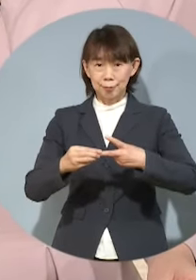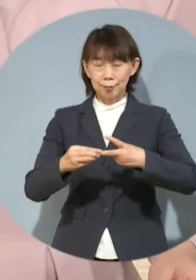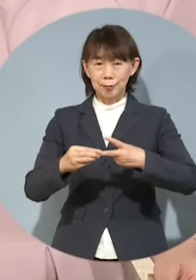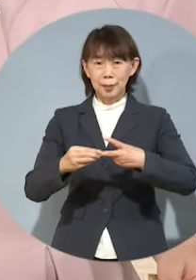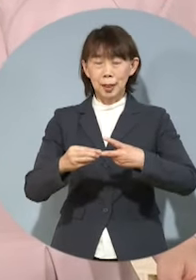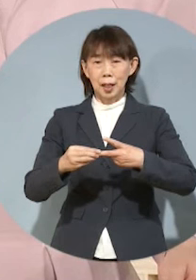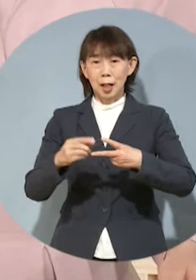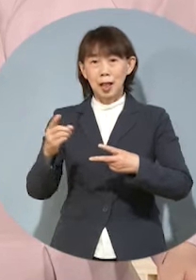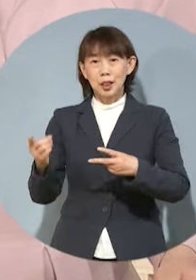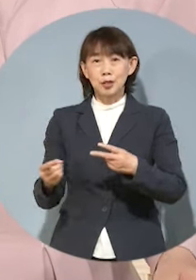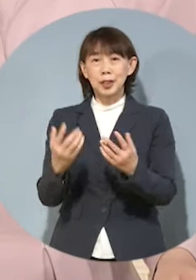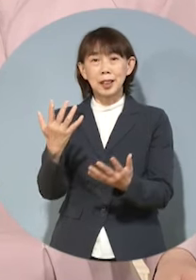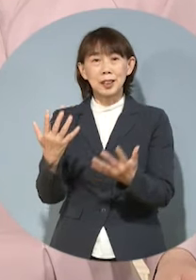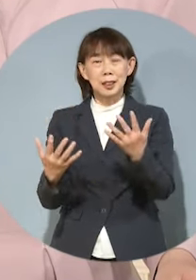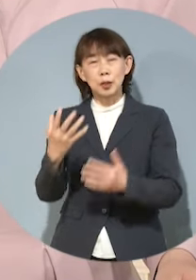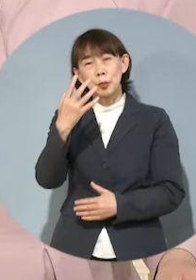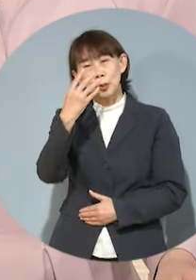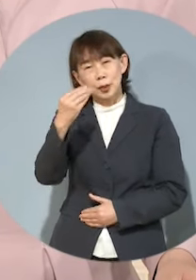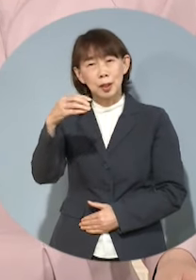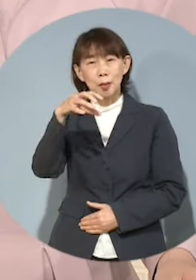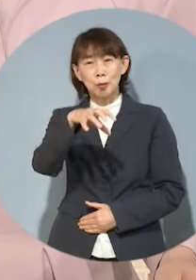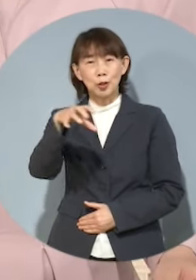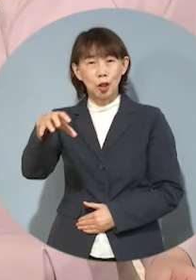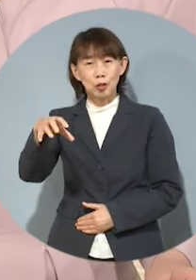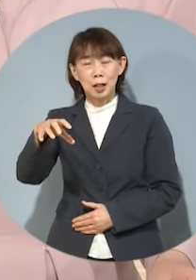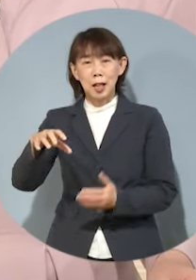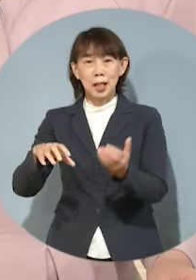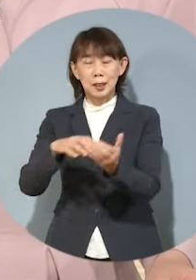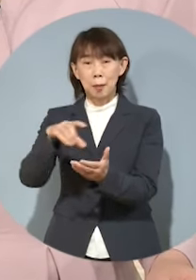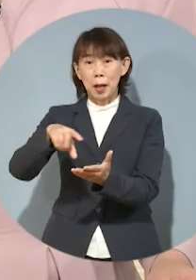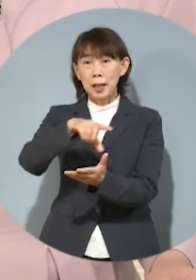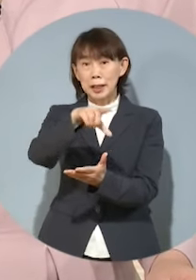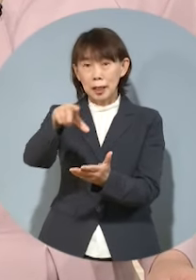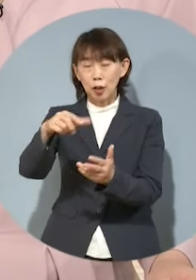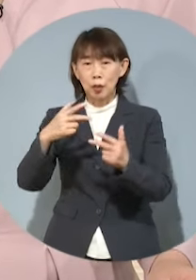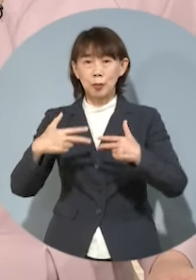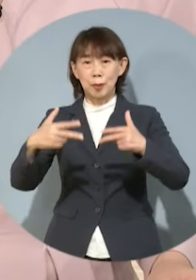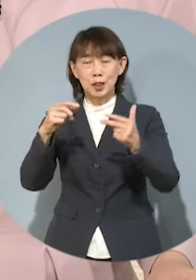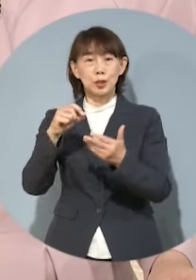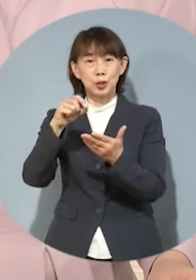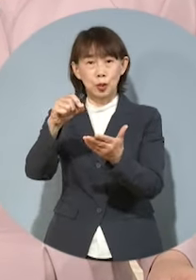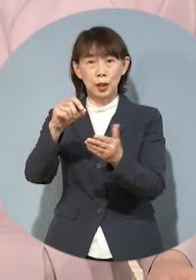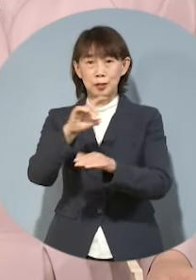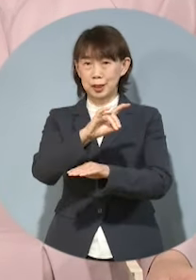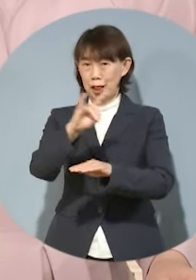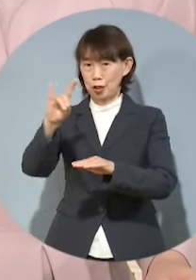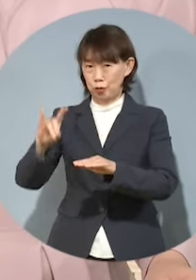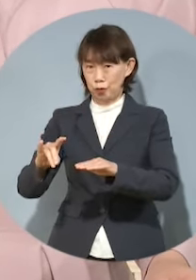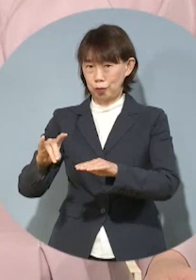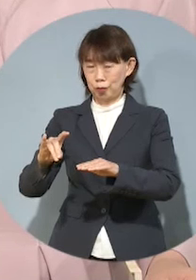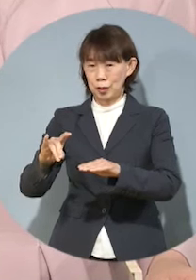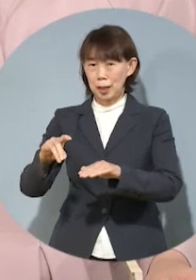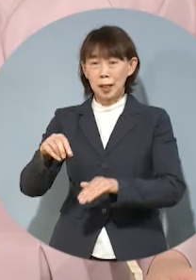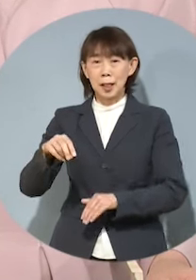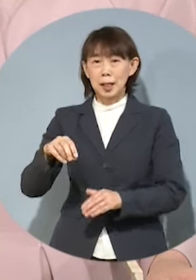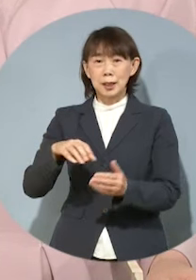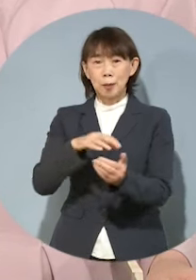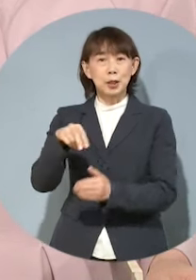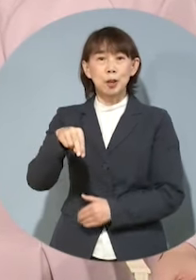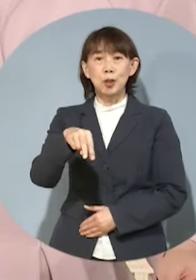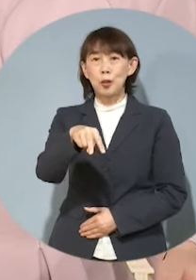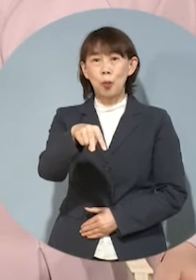豊かな自然と魅力的なスポットがあふれる多摩エリアを毎週紹介する特別企画、たまにはプラット